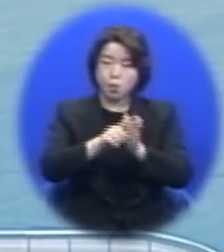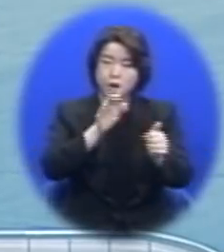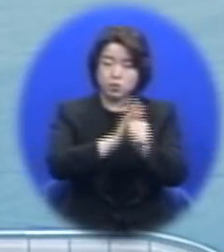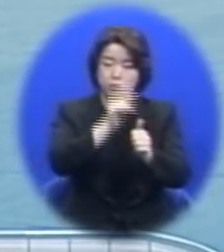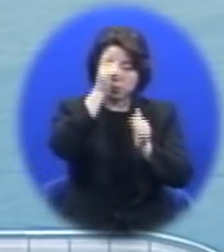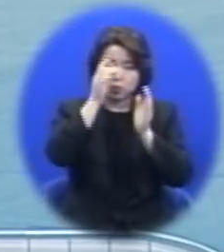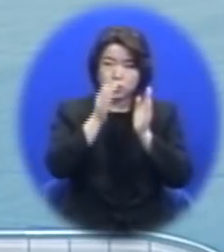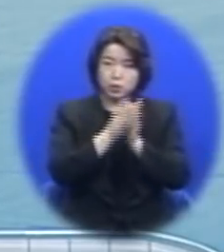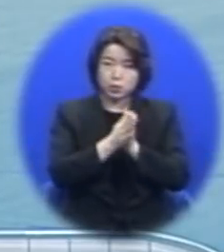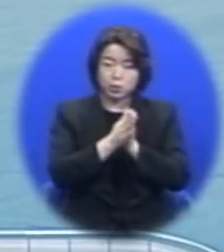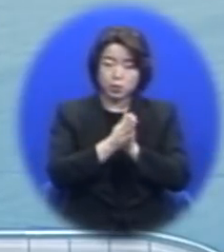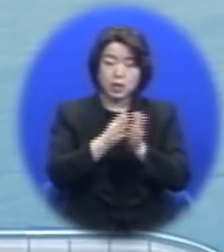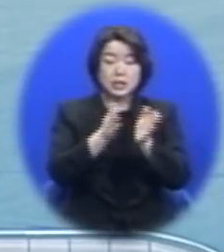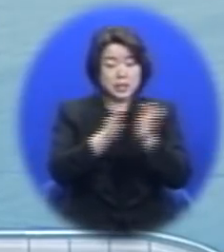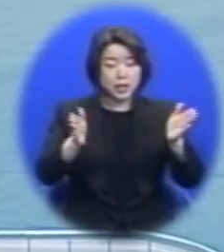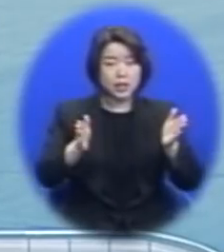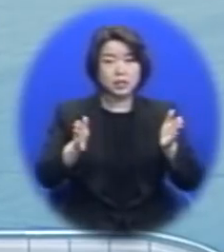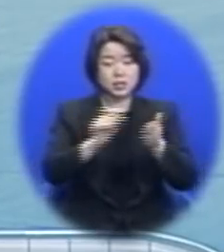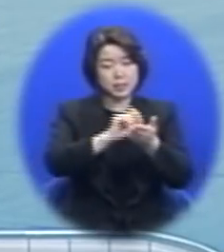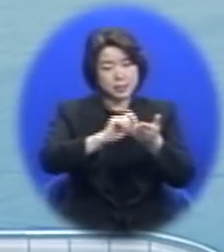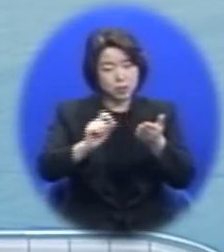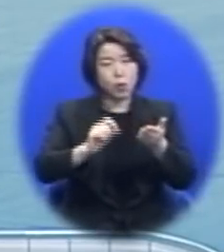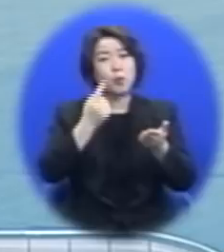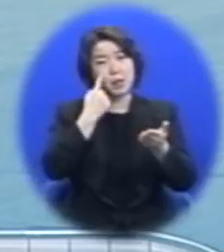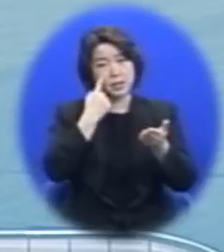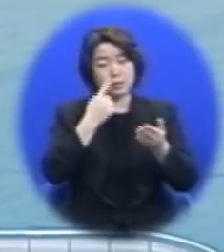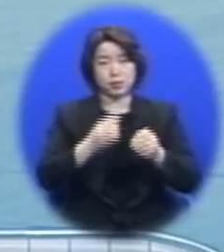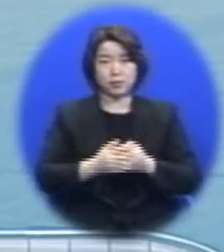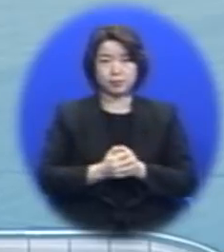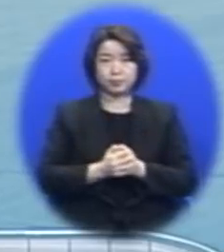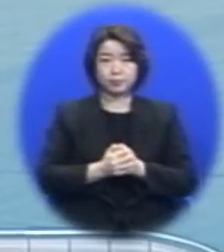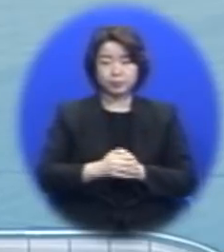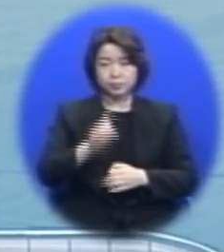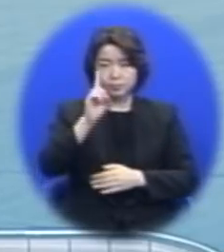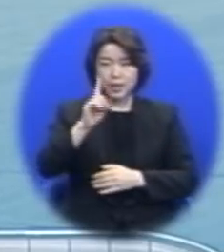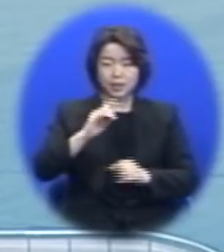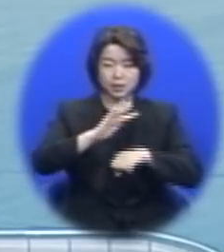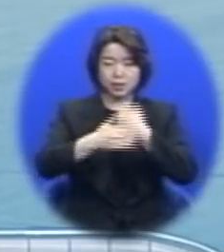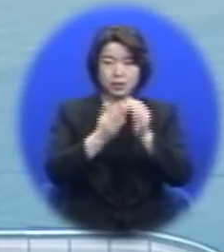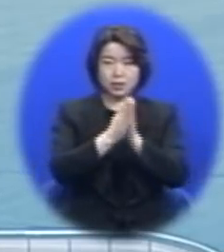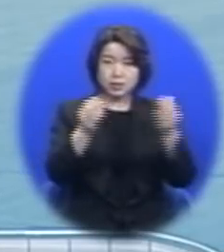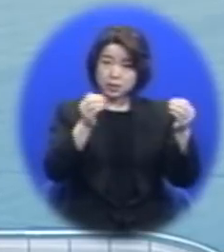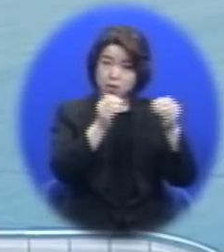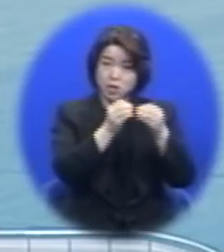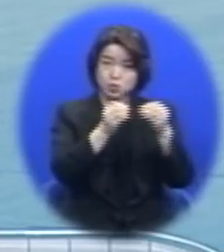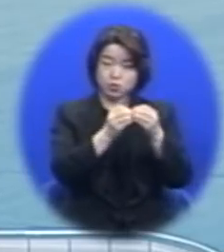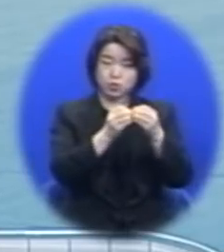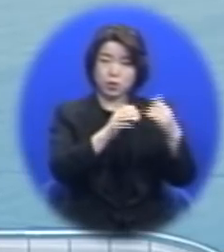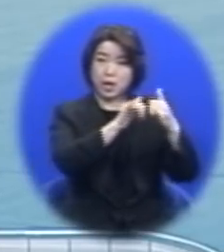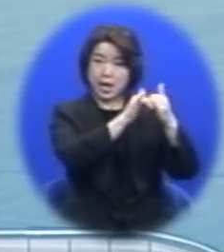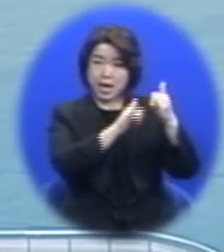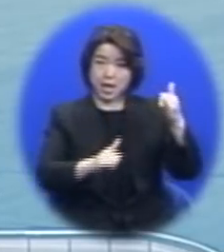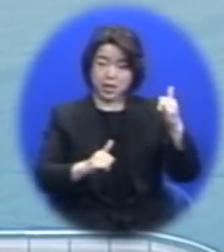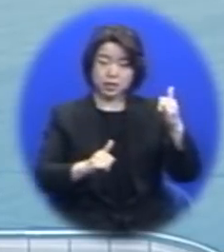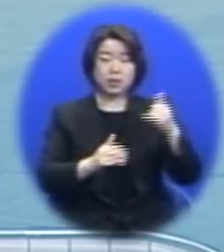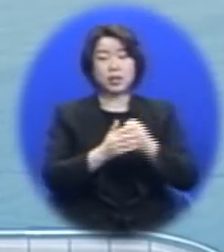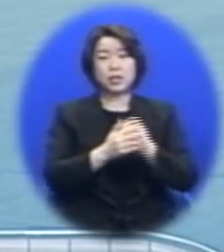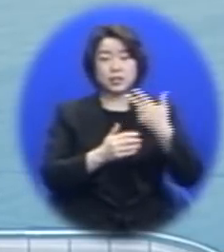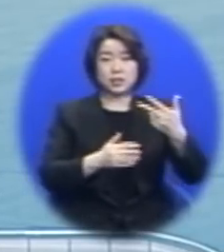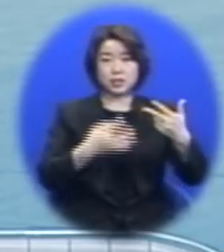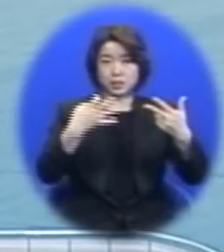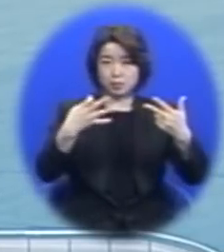쓴 글을 보았습니다. 그분이 한 번은 성경구절 역대하 7장 14절